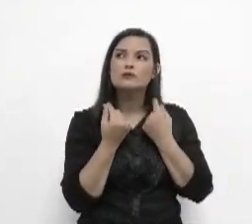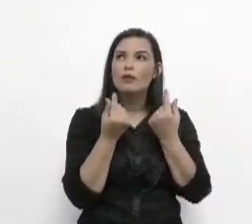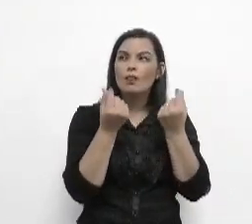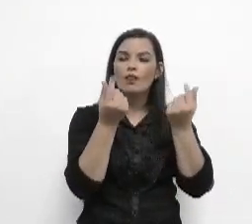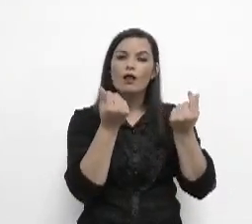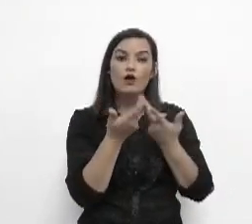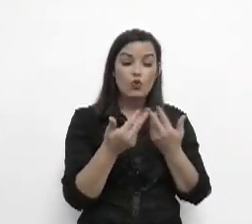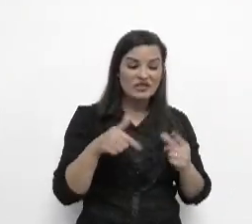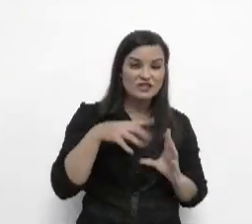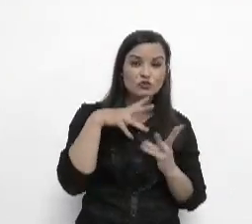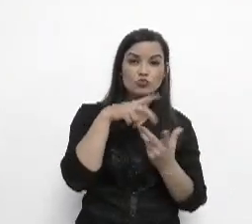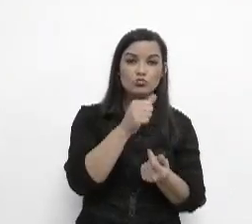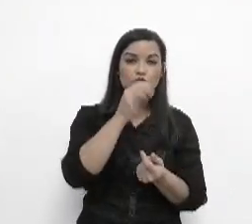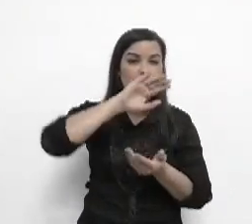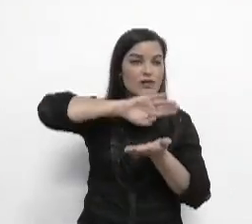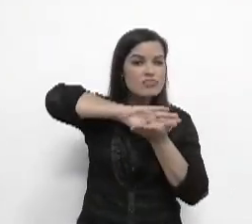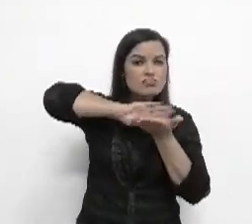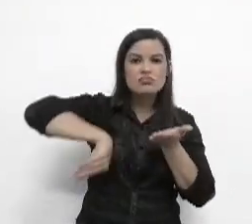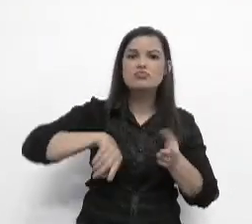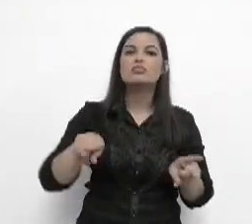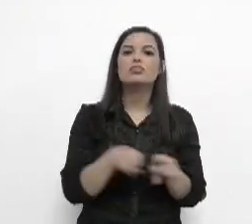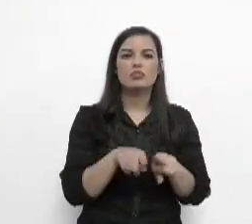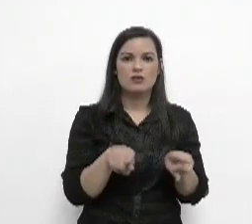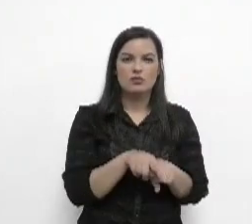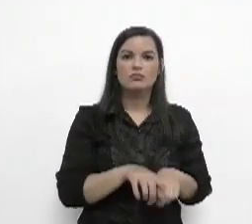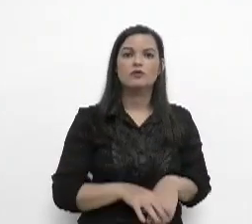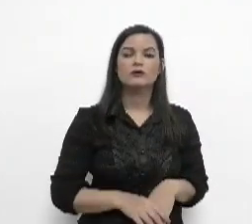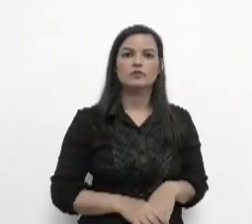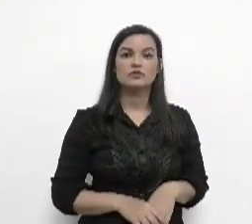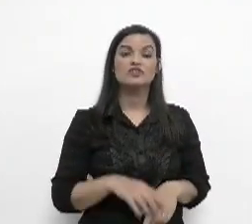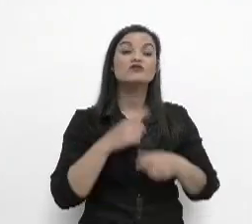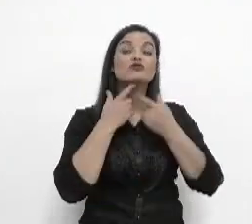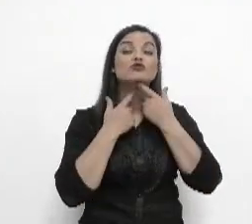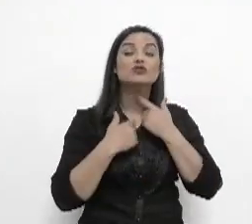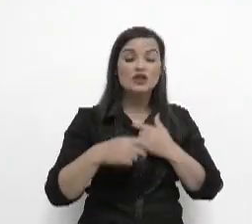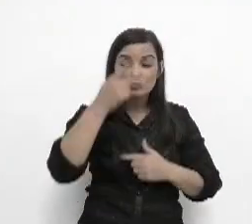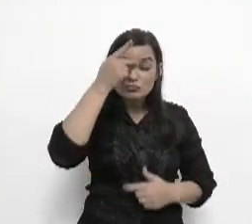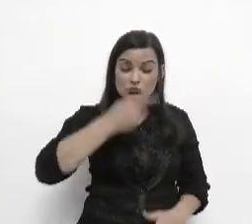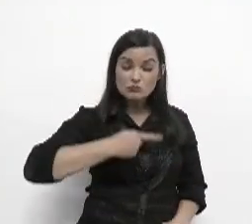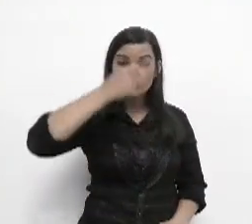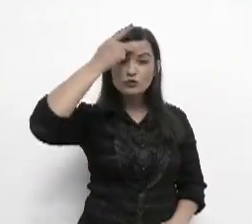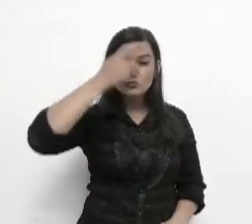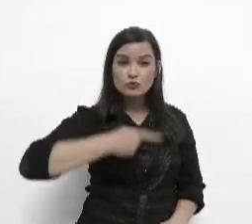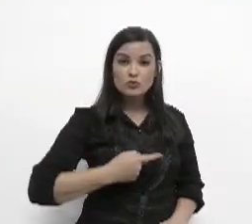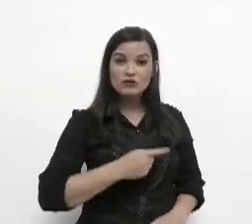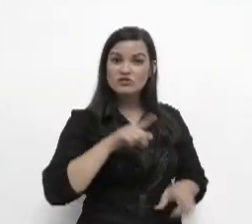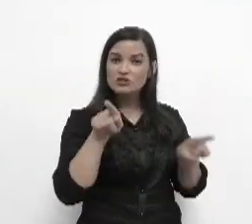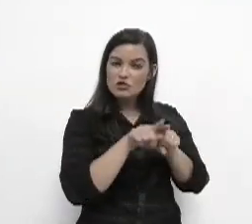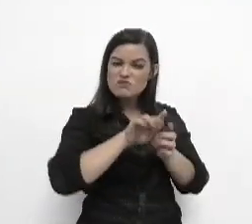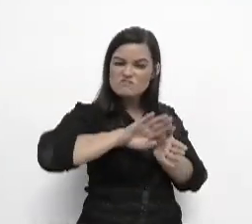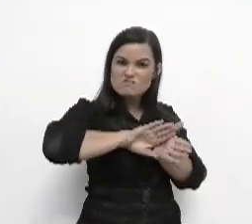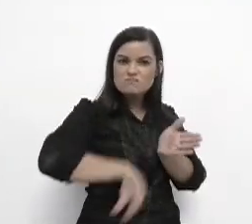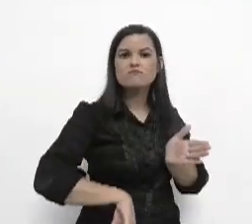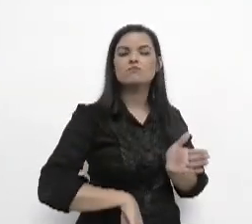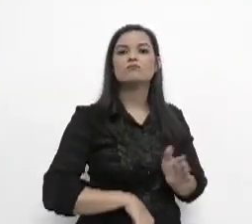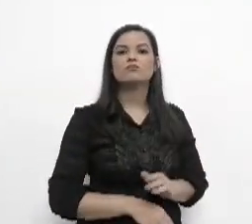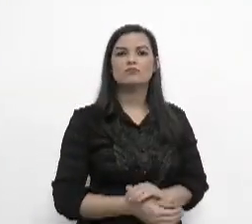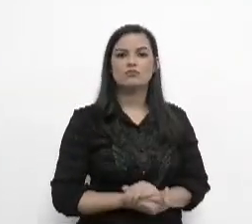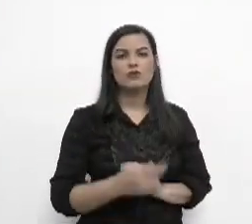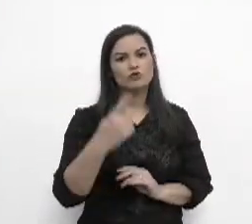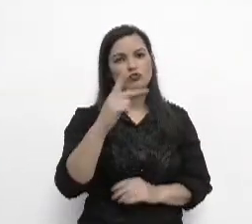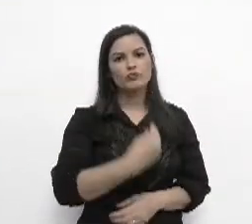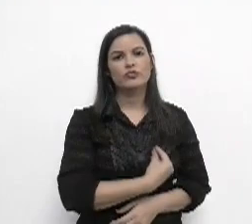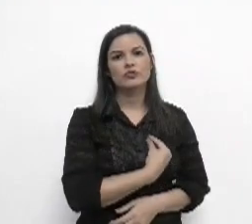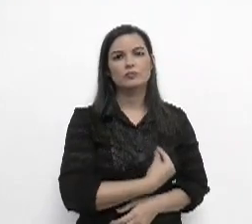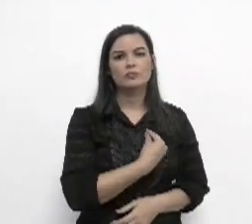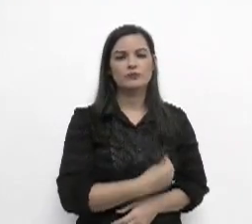removidas. 여러분 개인의 야망의 비늘이 벗어지기를 축복합니다. Que os anseios pessoais possam ser também eliminados em sua vida. 그